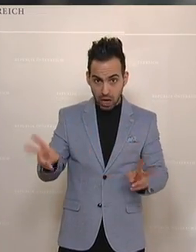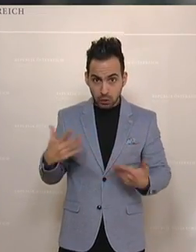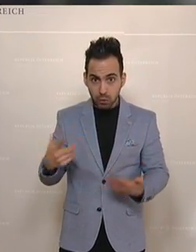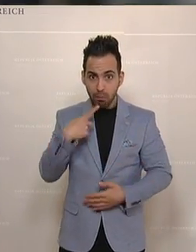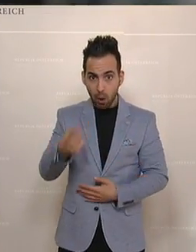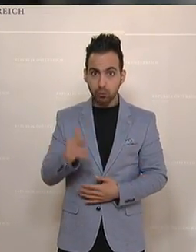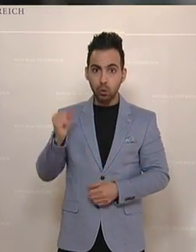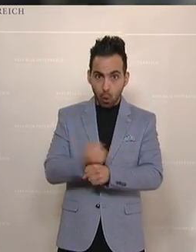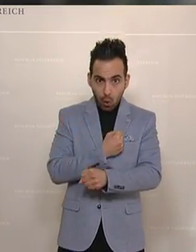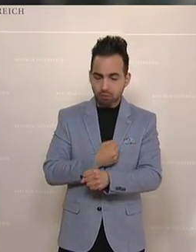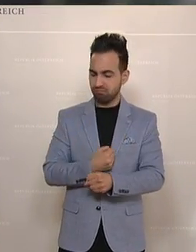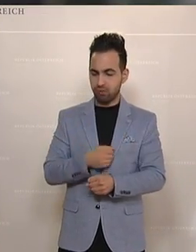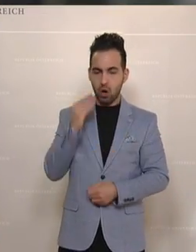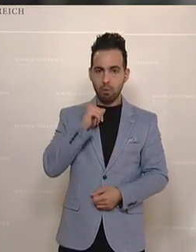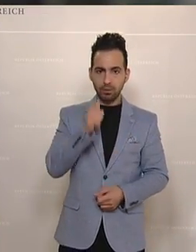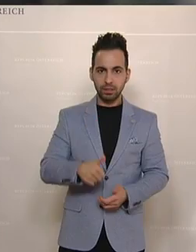können.